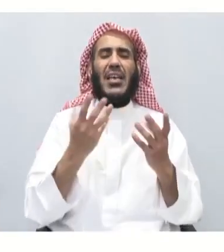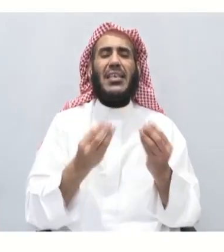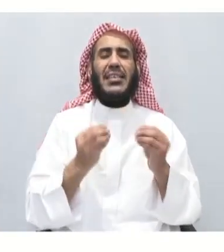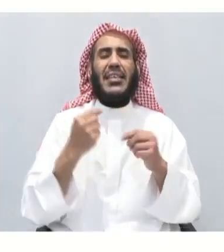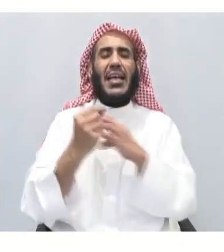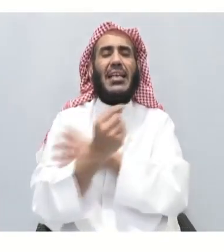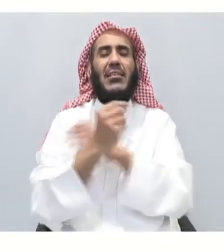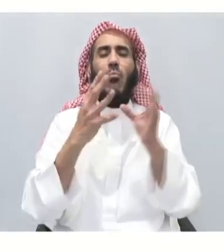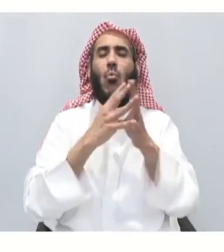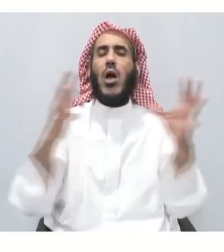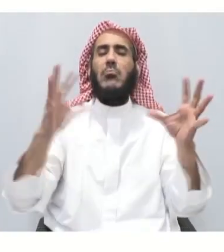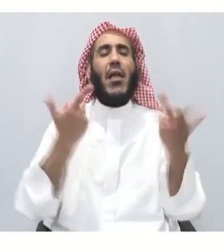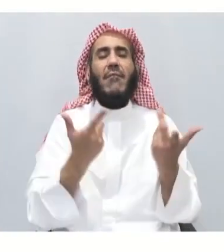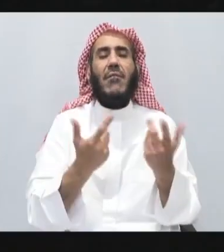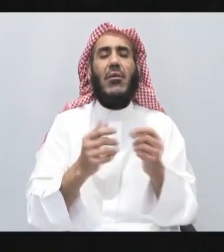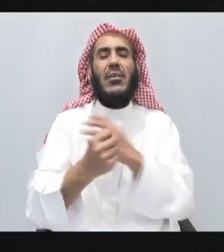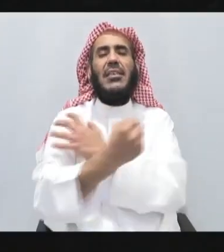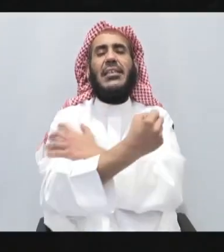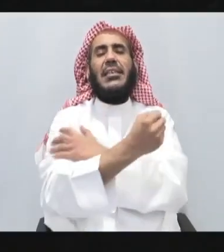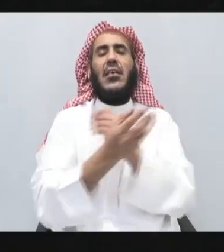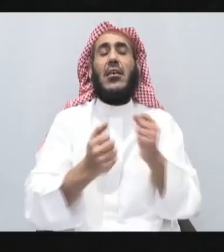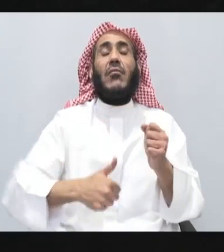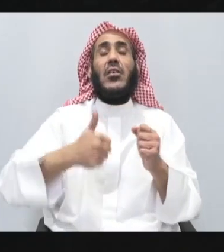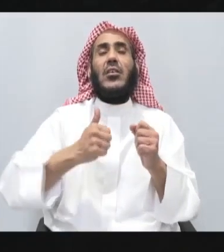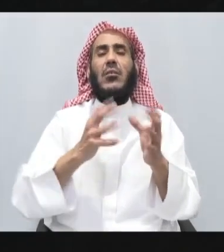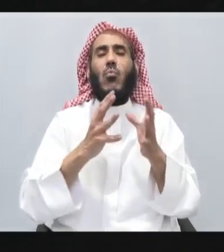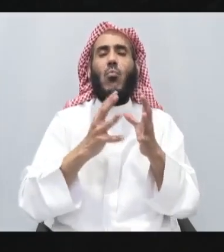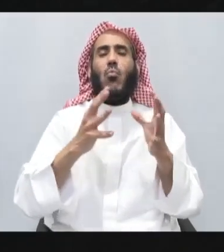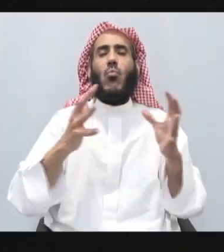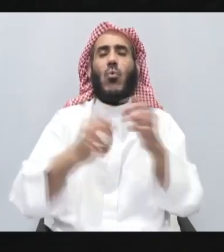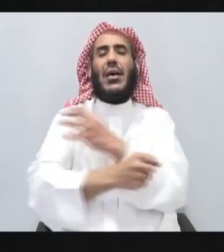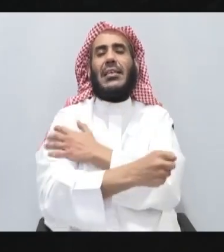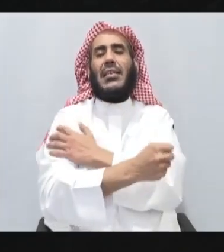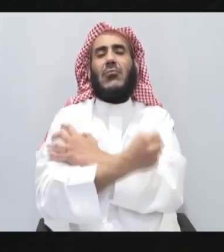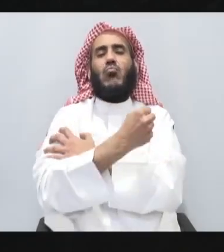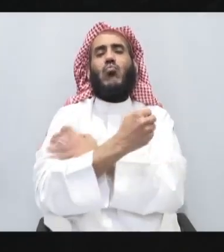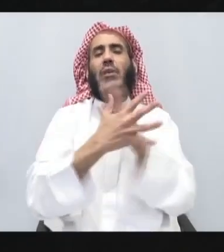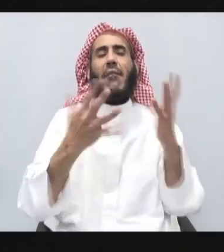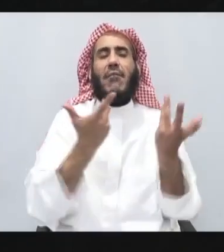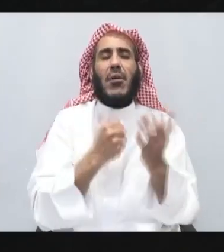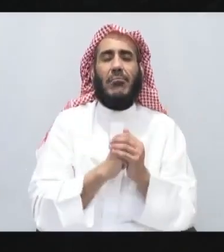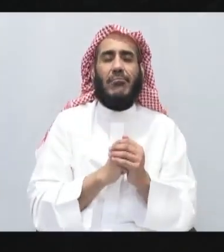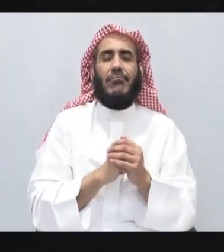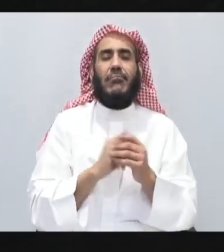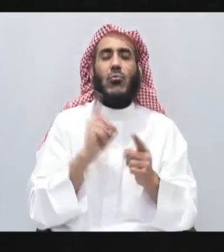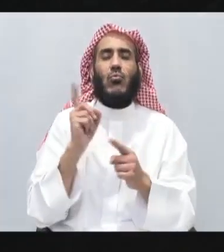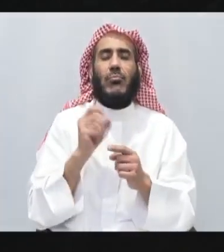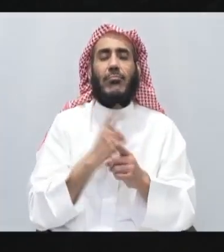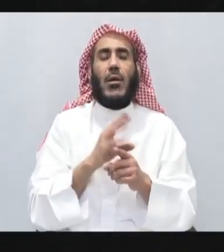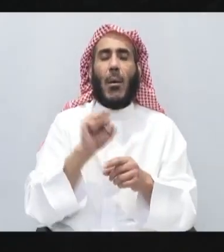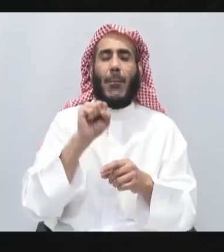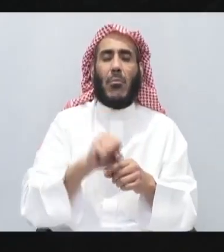حجم العضلات كيف استطيع زياده حجم العضلات كيف ازيد العضله نعم